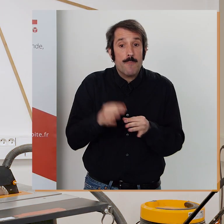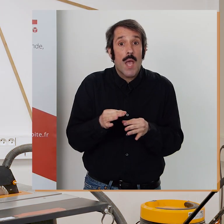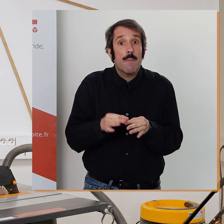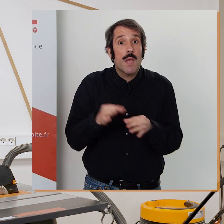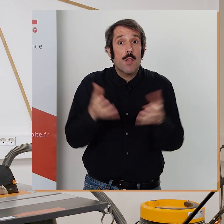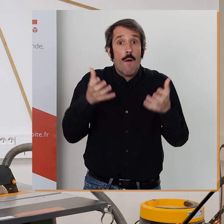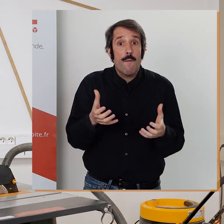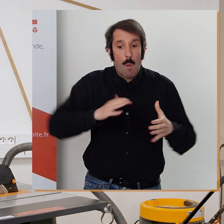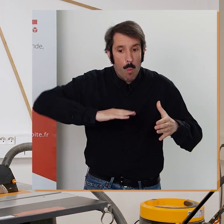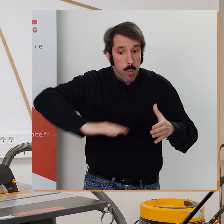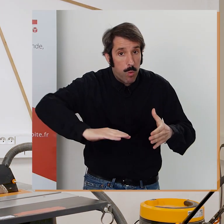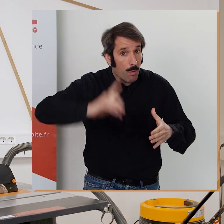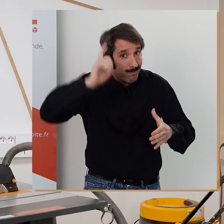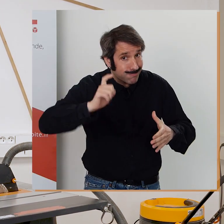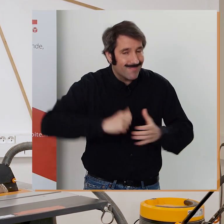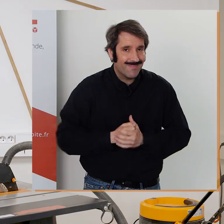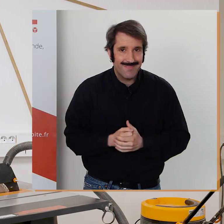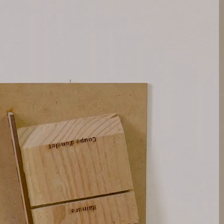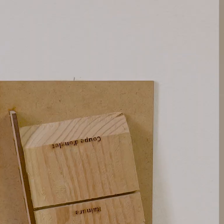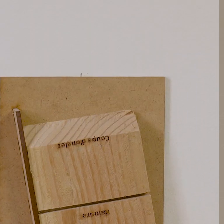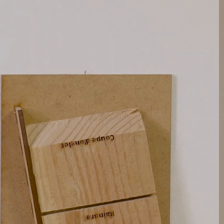Bon bah j'ai ma pièce de bois que je souhaite tronçonner. C'est parti!